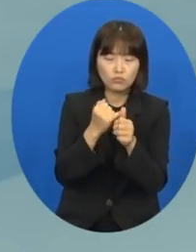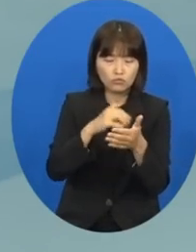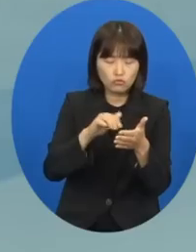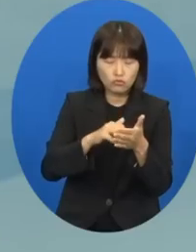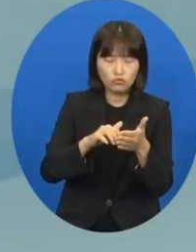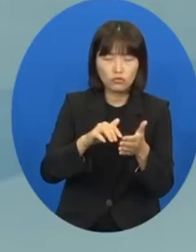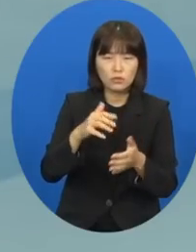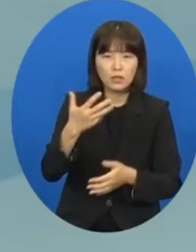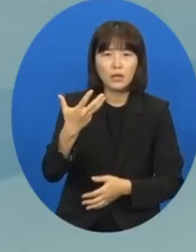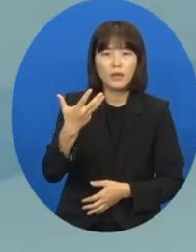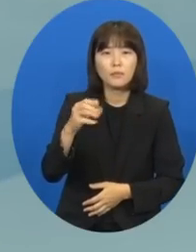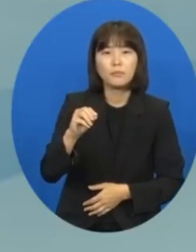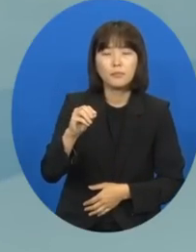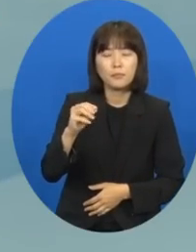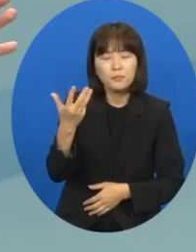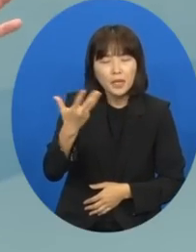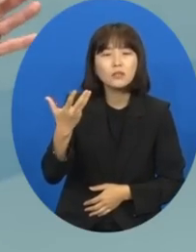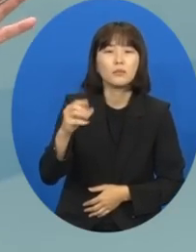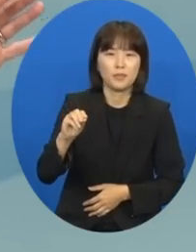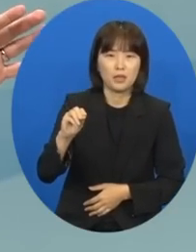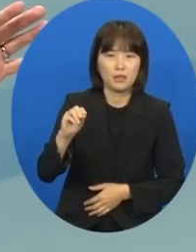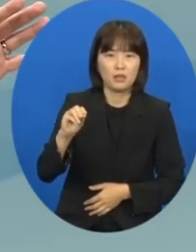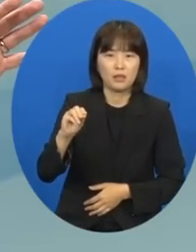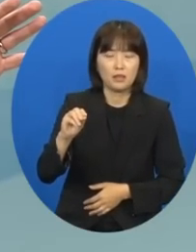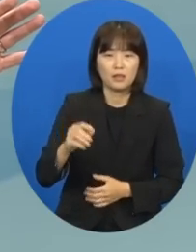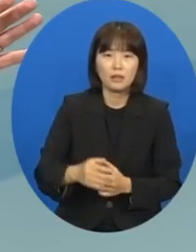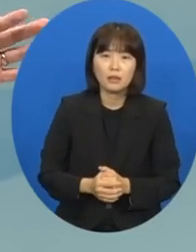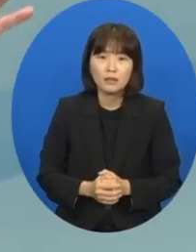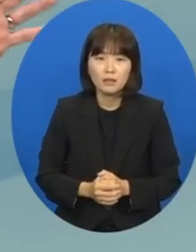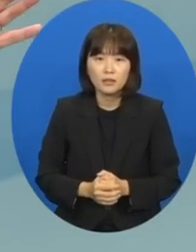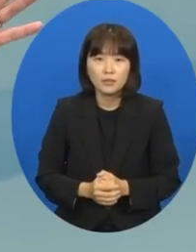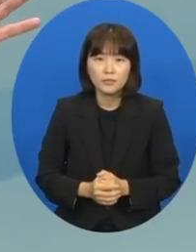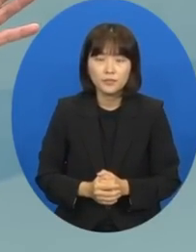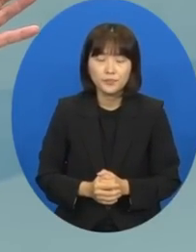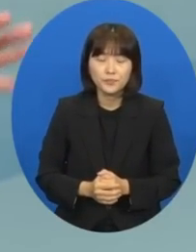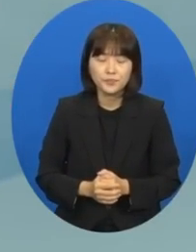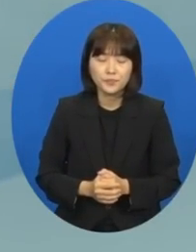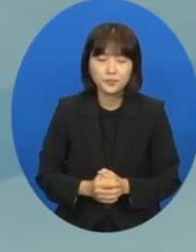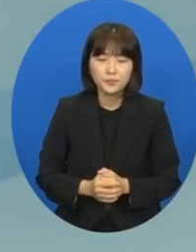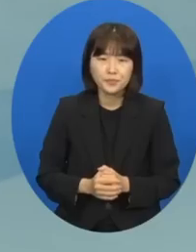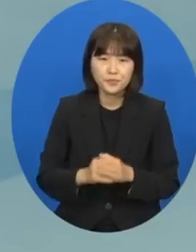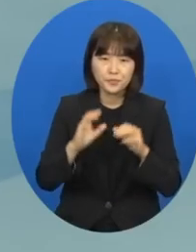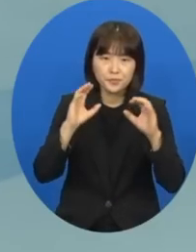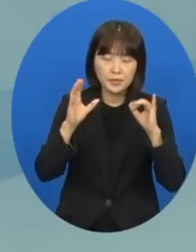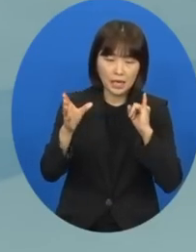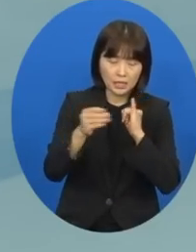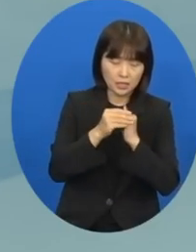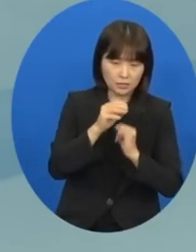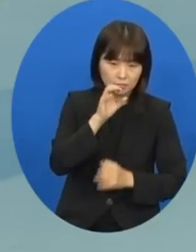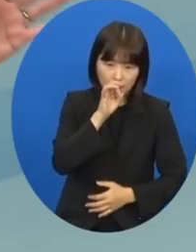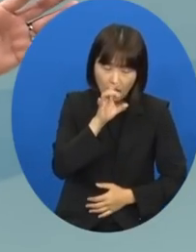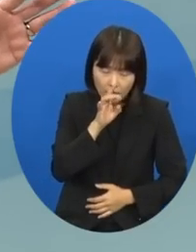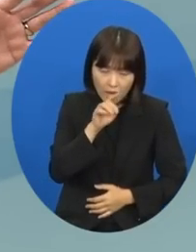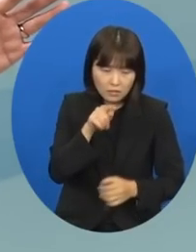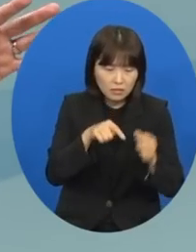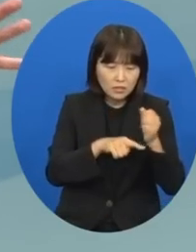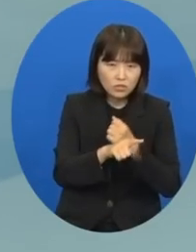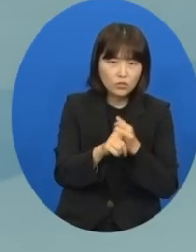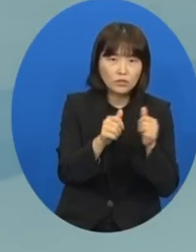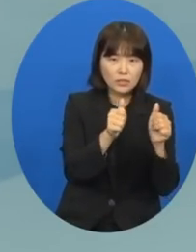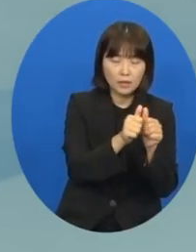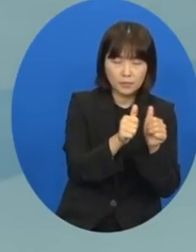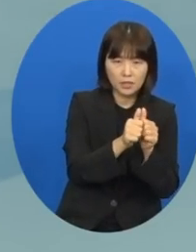여성에게만 있는 것이 아니고 남성에게도 많이 있습니다. 그래서 대략 33%, 33%가